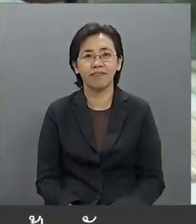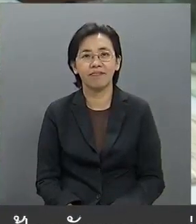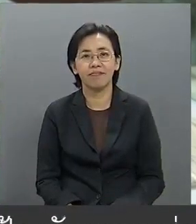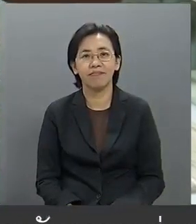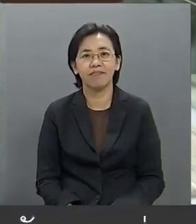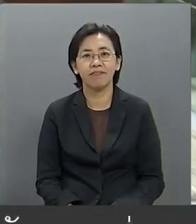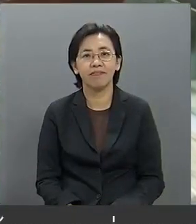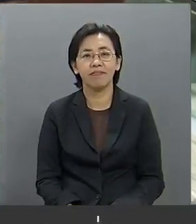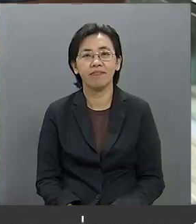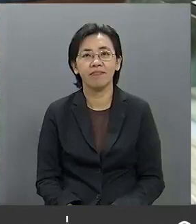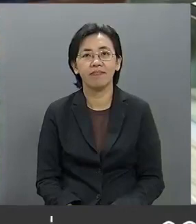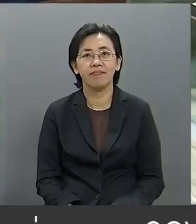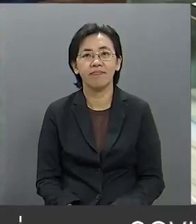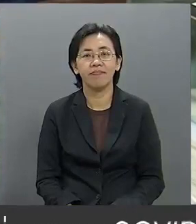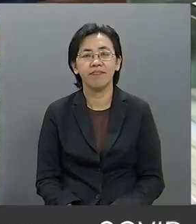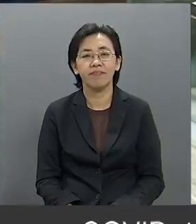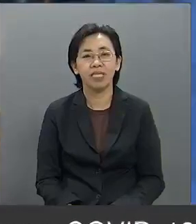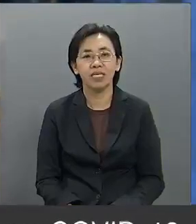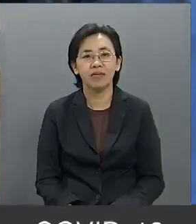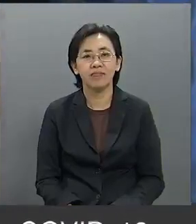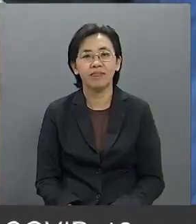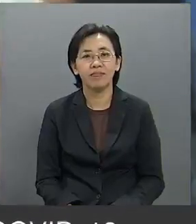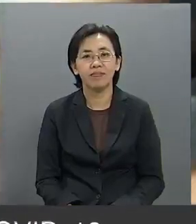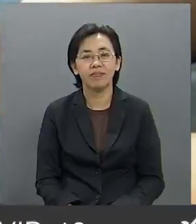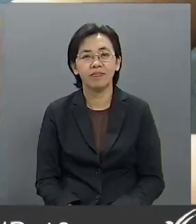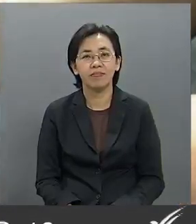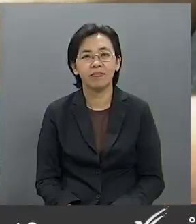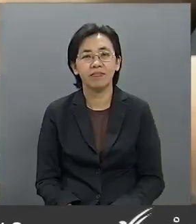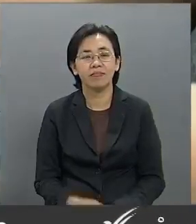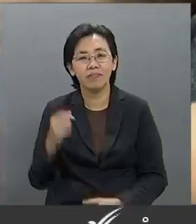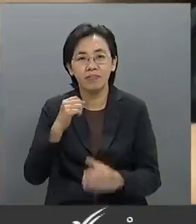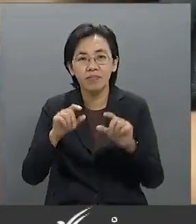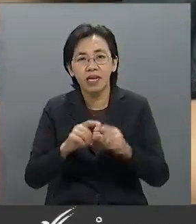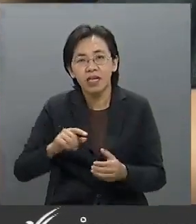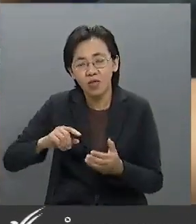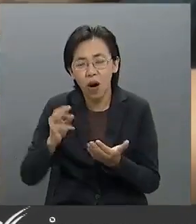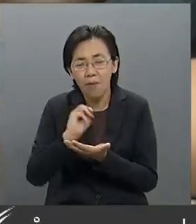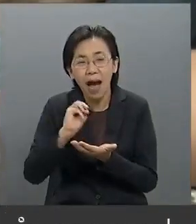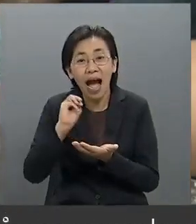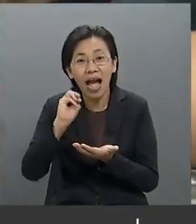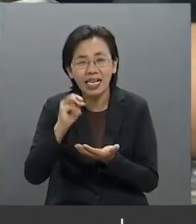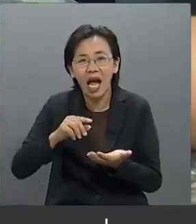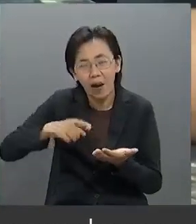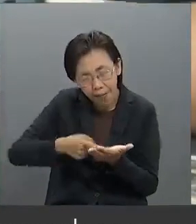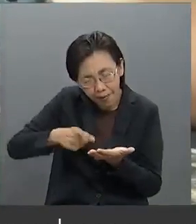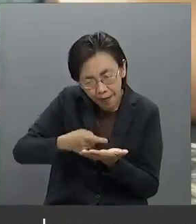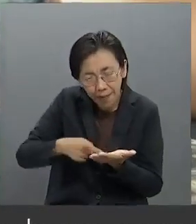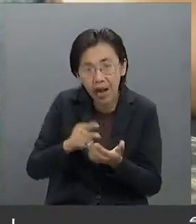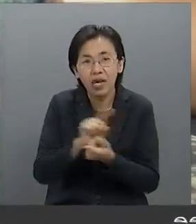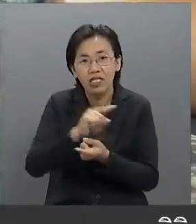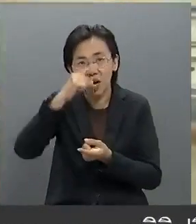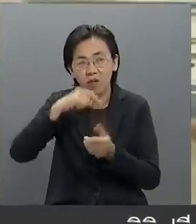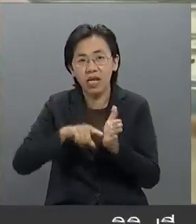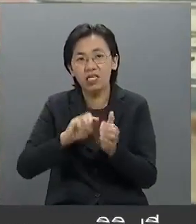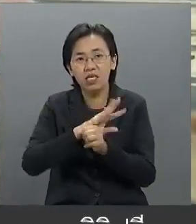จักรียังพลิกวิกฤตเป็นแรงบันดาลใจลุยสร้างภาพพิมพ์แกะไม้ชุดใหม่บันทึกสังคมไทยในช่วงโควิด-19